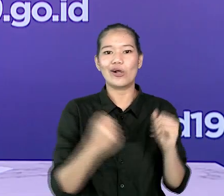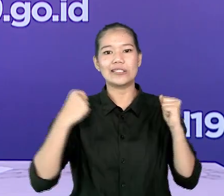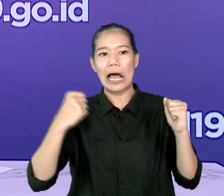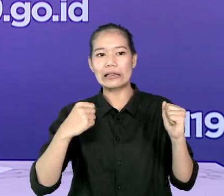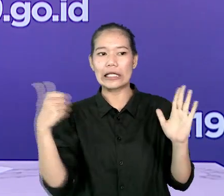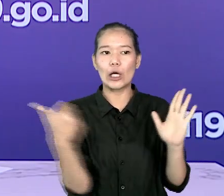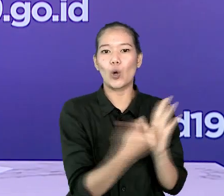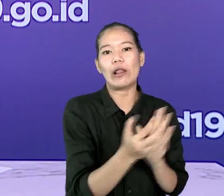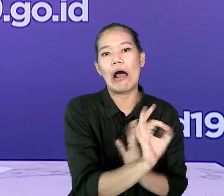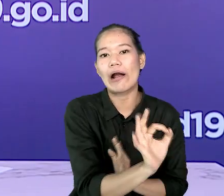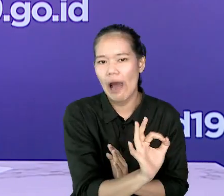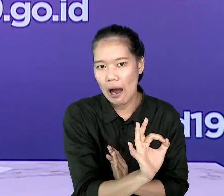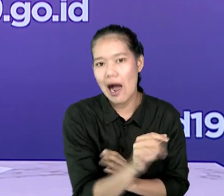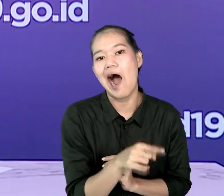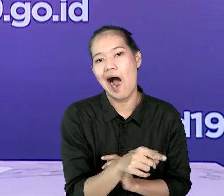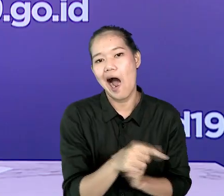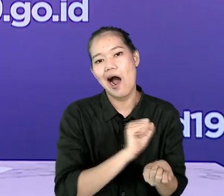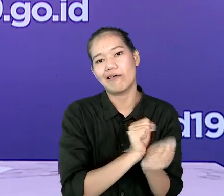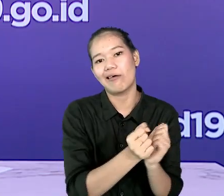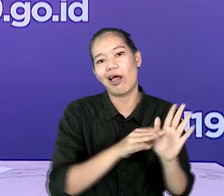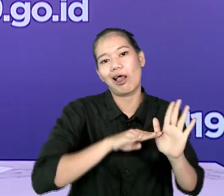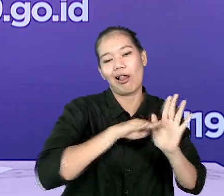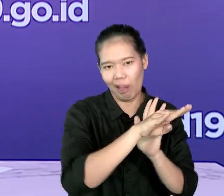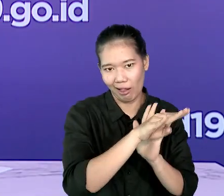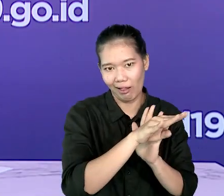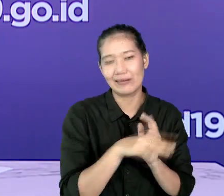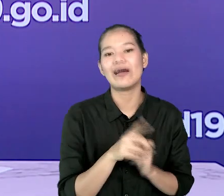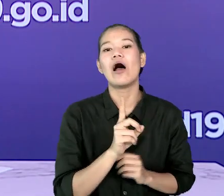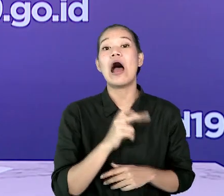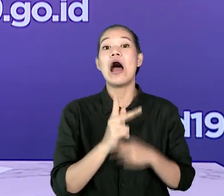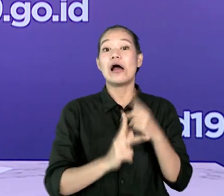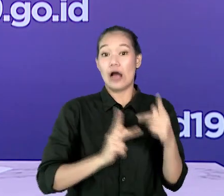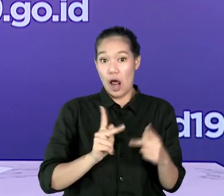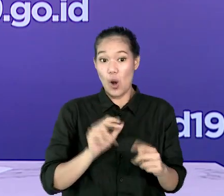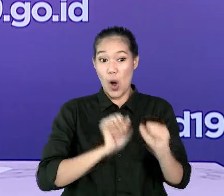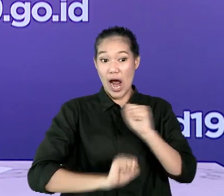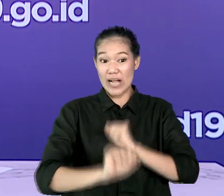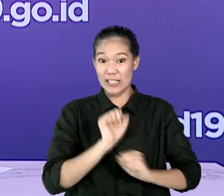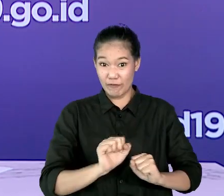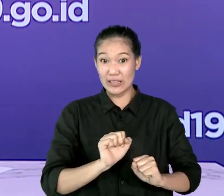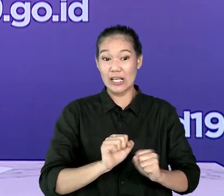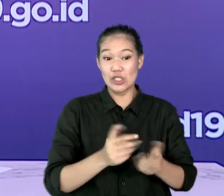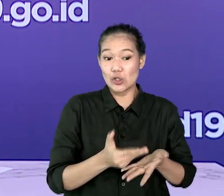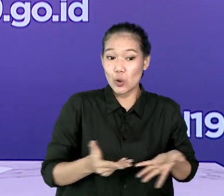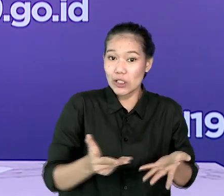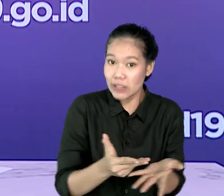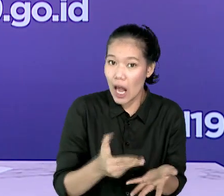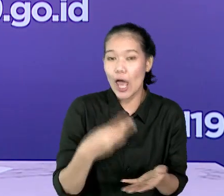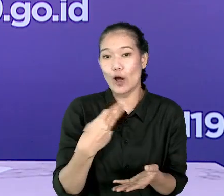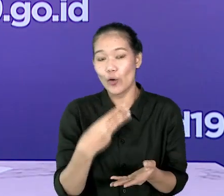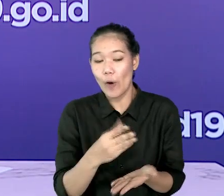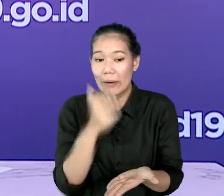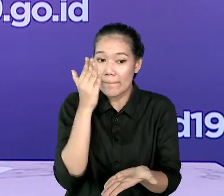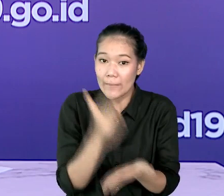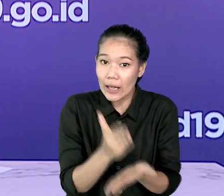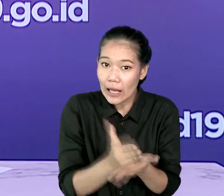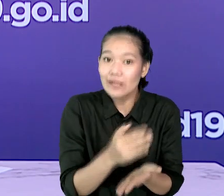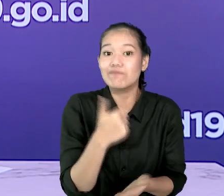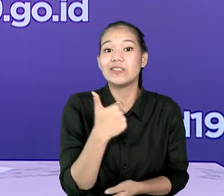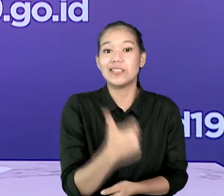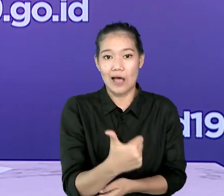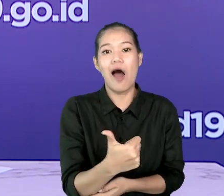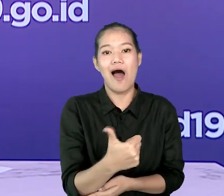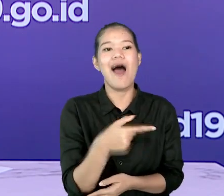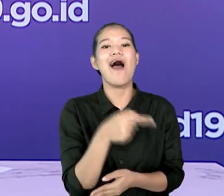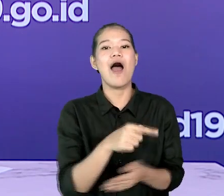protokol kesehatan yang ketat. Apabila kita mampu membatasi aktivitas sosial dan ekonomi, dampak dari